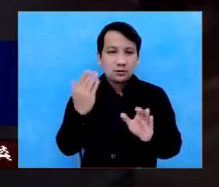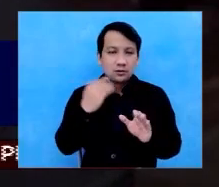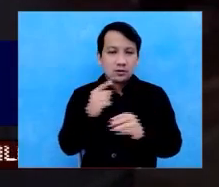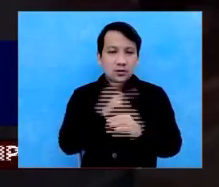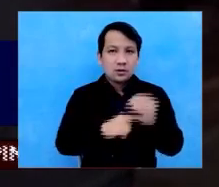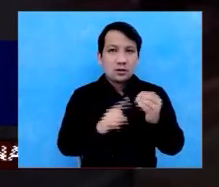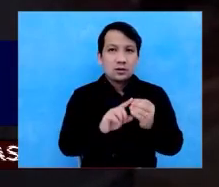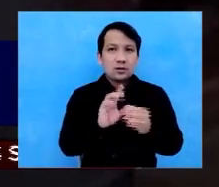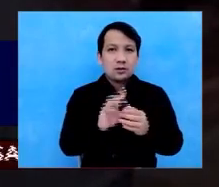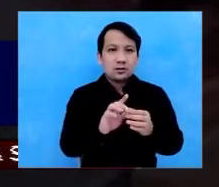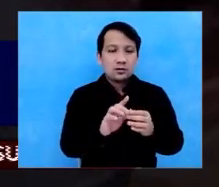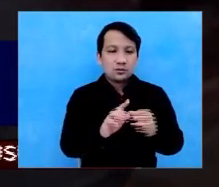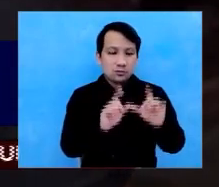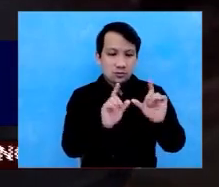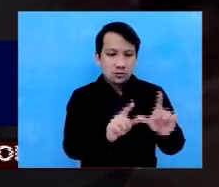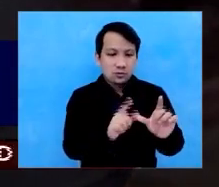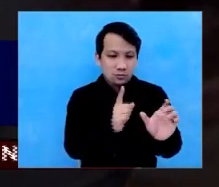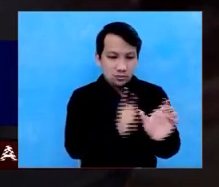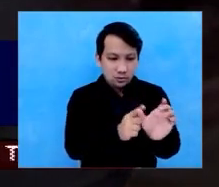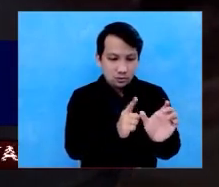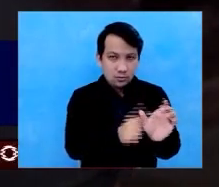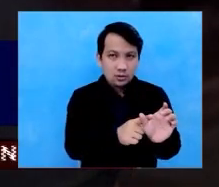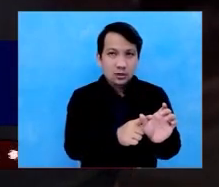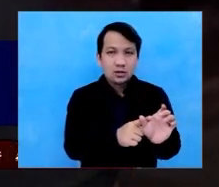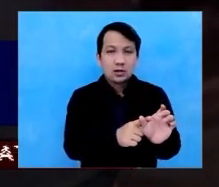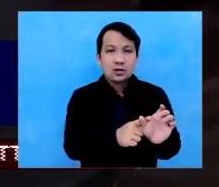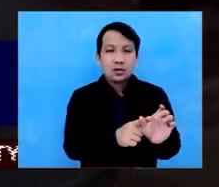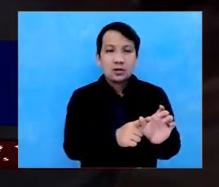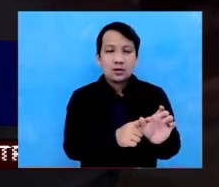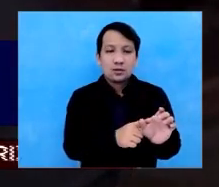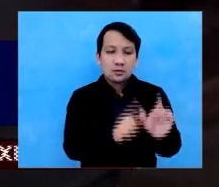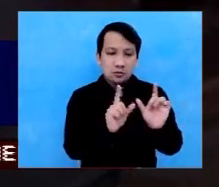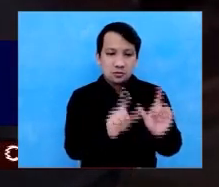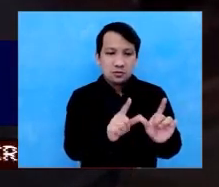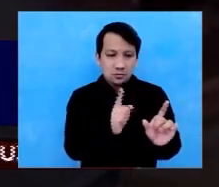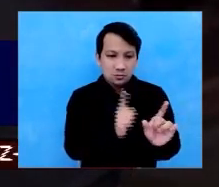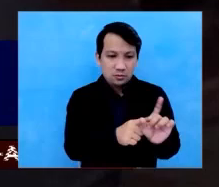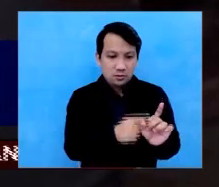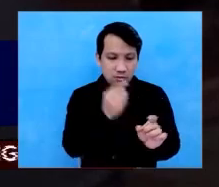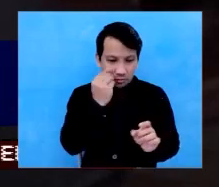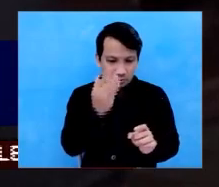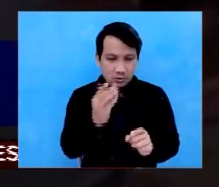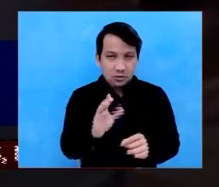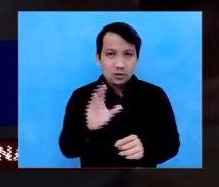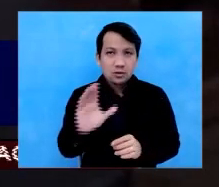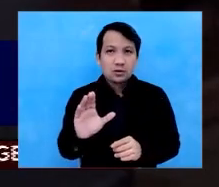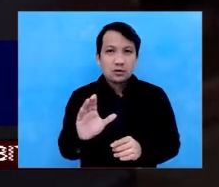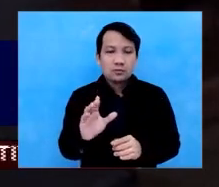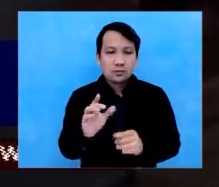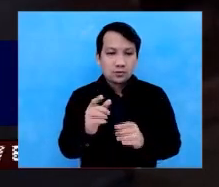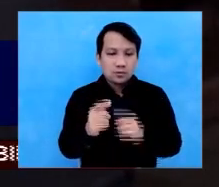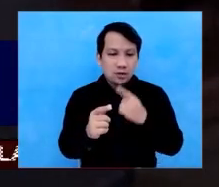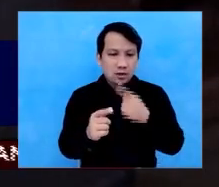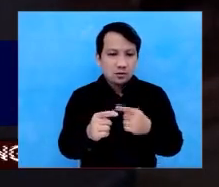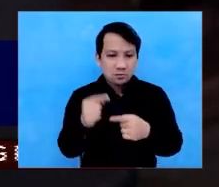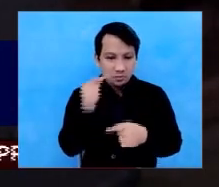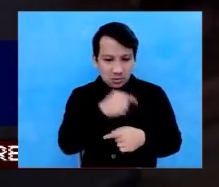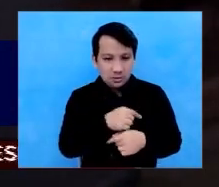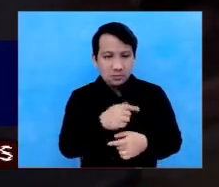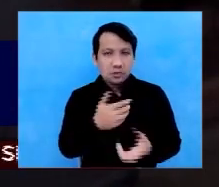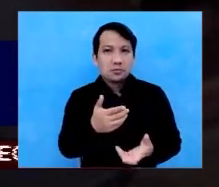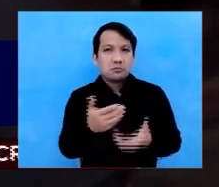red tagging no na basically, sinasabi niya yung mga may mga trolls at may mga sabi